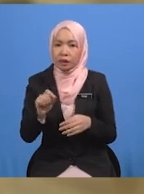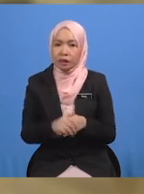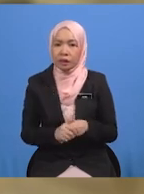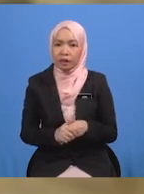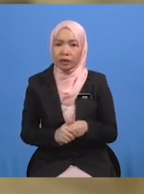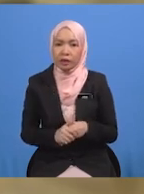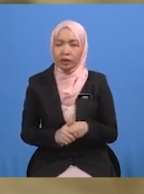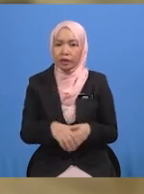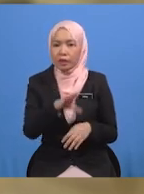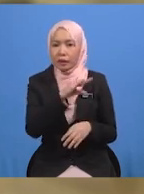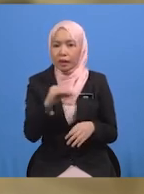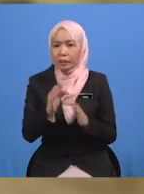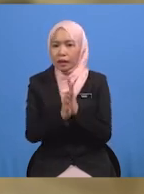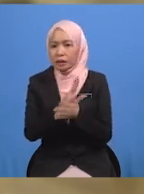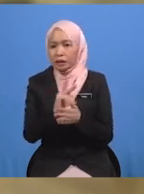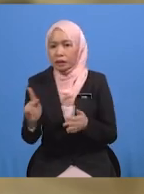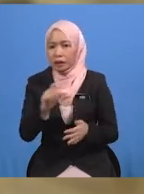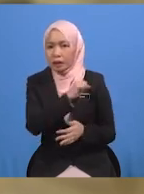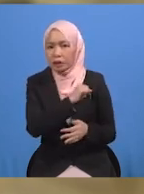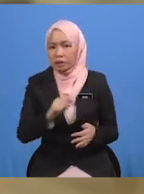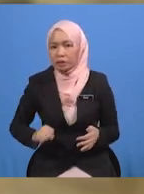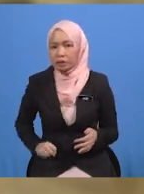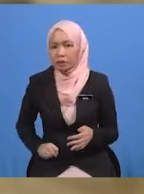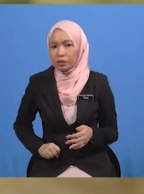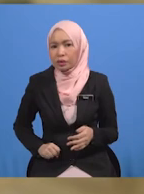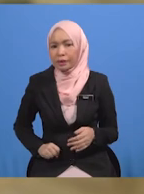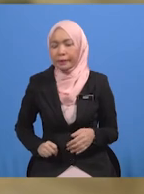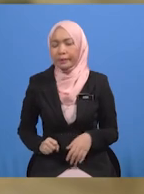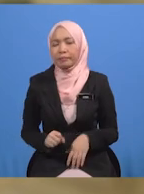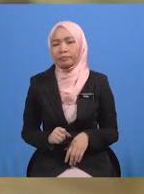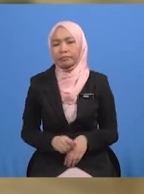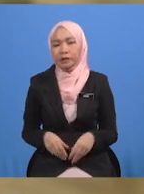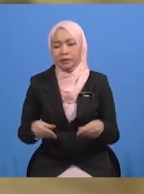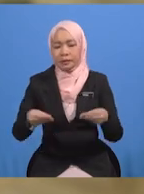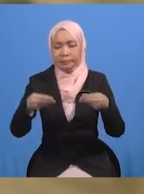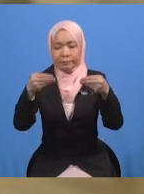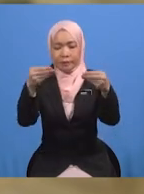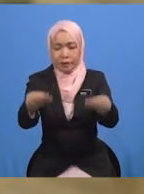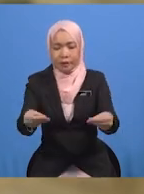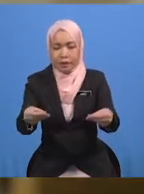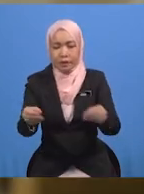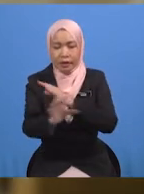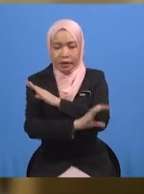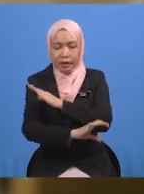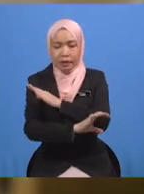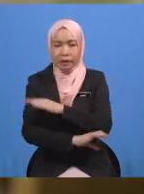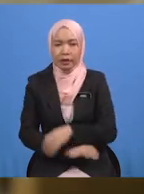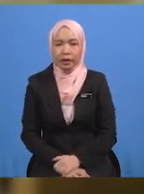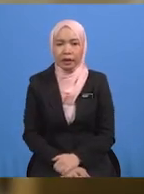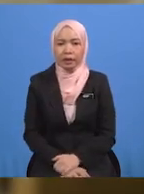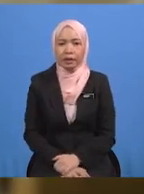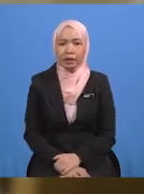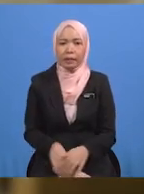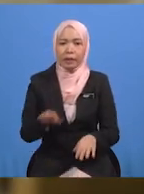Rusia dan menyebabkan Sultan Turki terpaksa menyerahkan Ukraine kepada Rusia. Baiklah